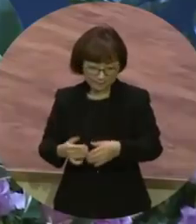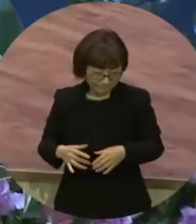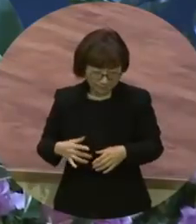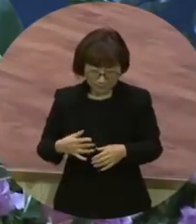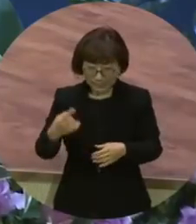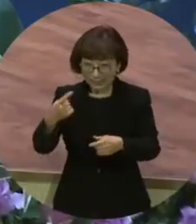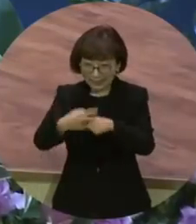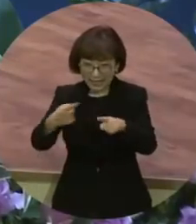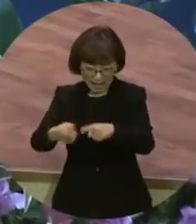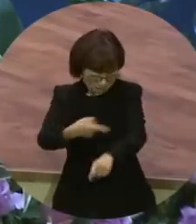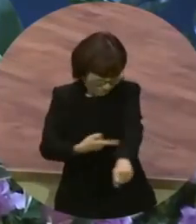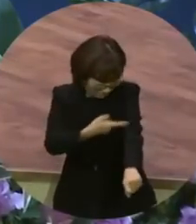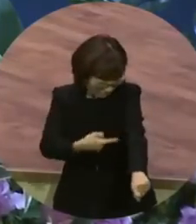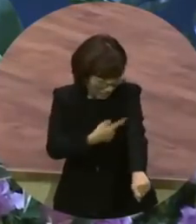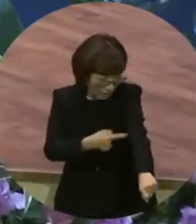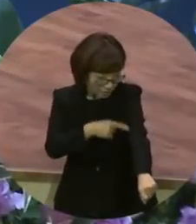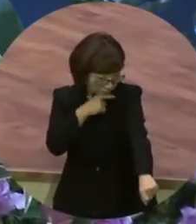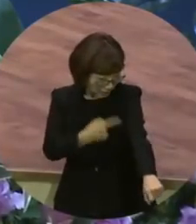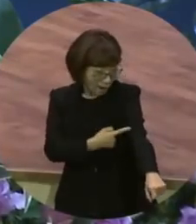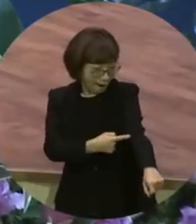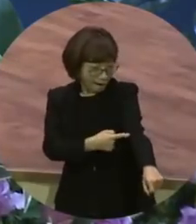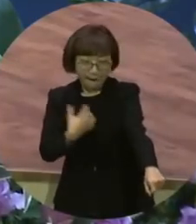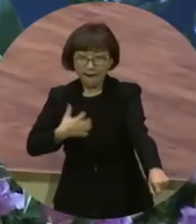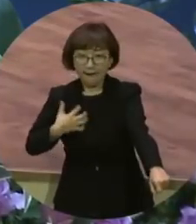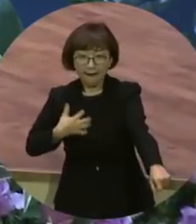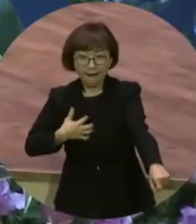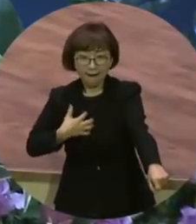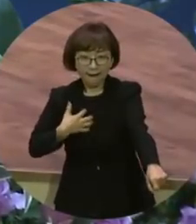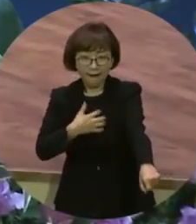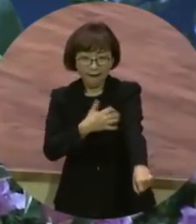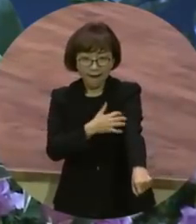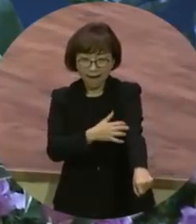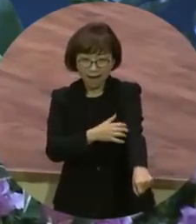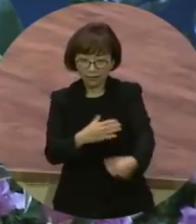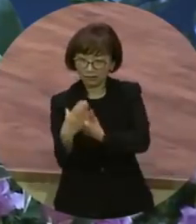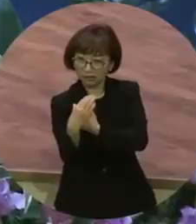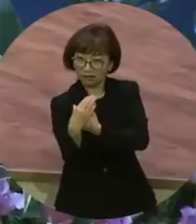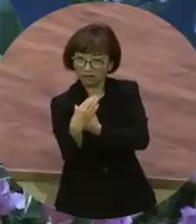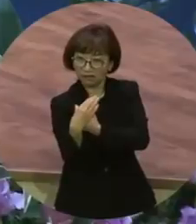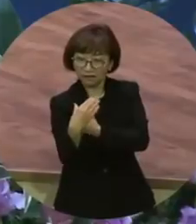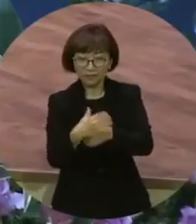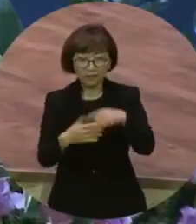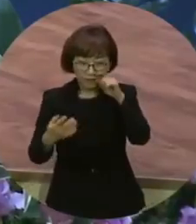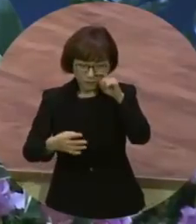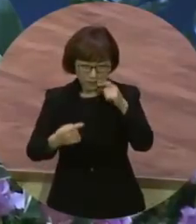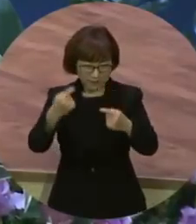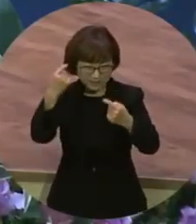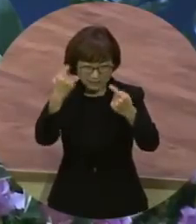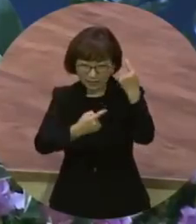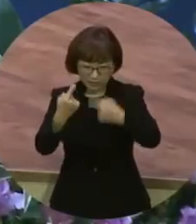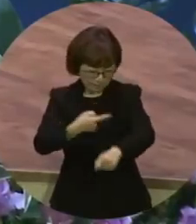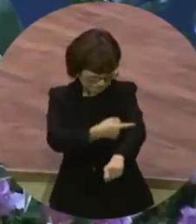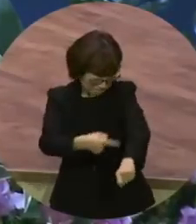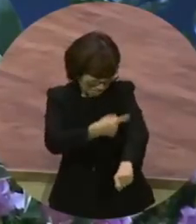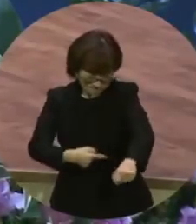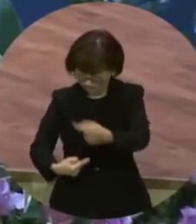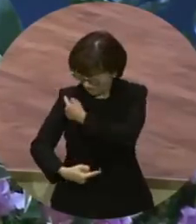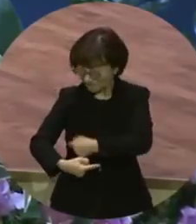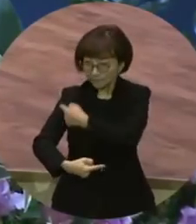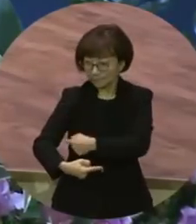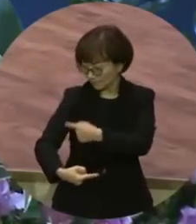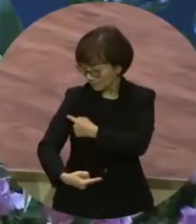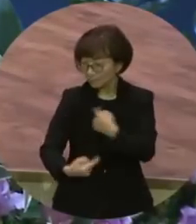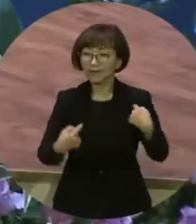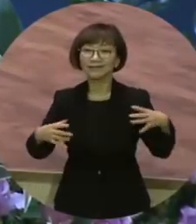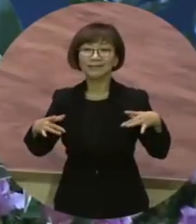나왔습니다. 요즘 청소년들 사이에서는 자해가 패션이랍니다. 여기에 많이 자해를 해서 그 흔적들을 패션이라고